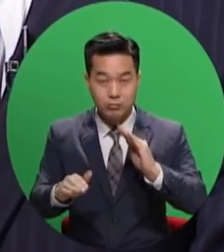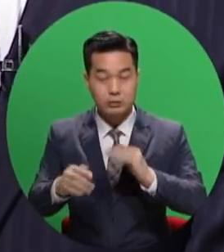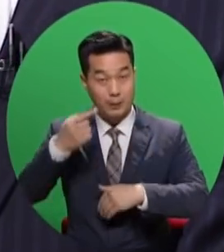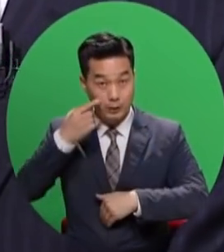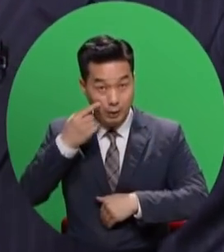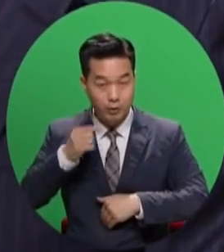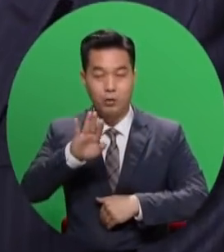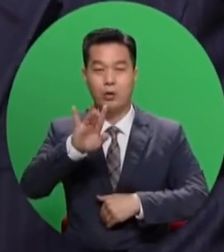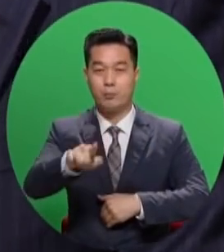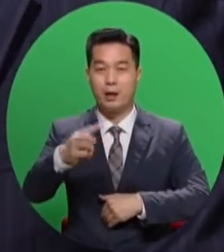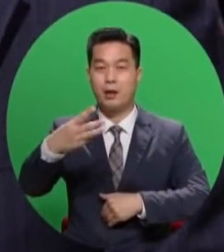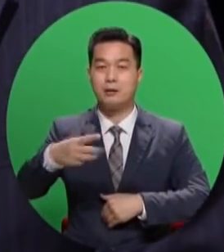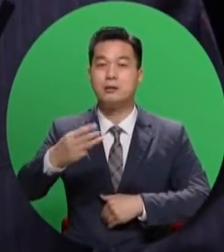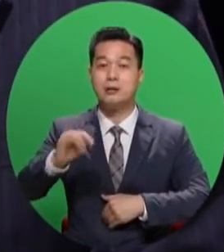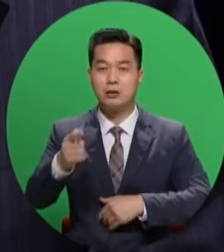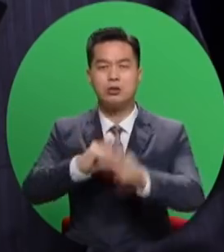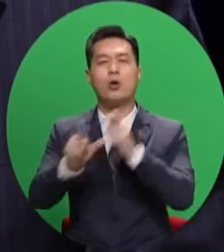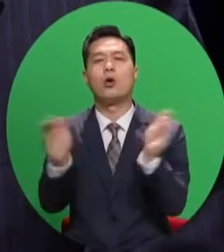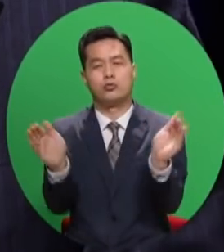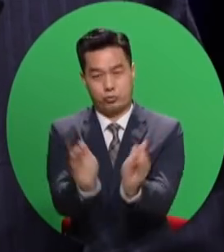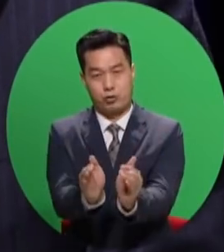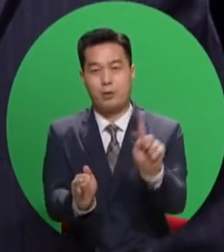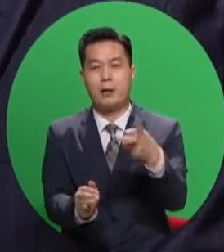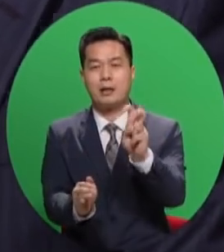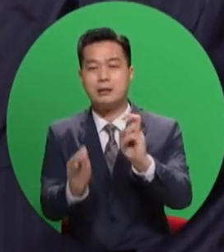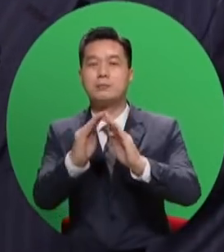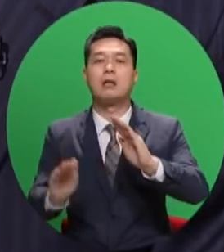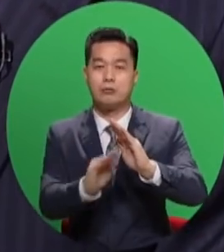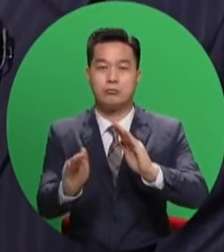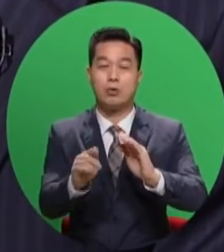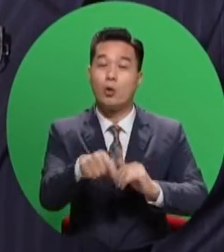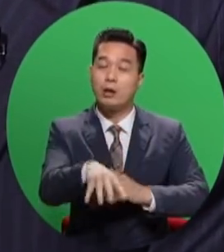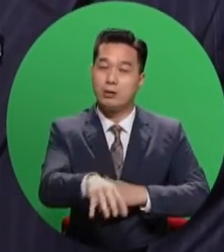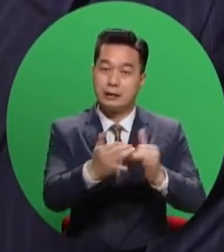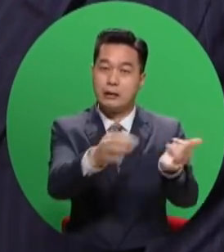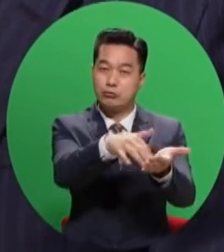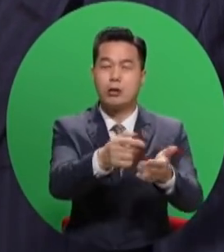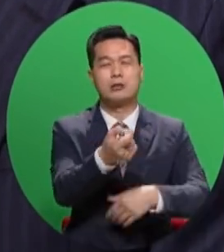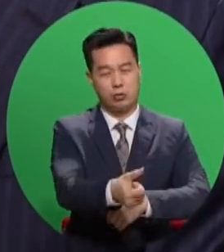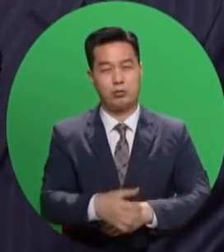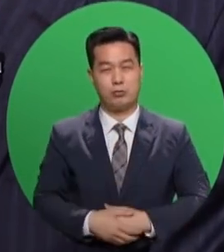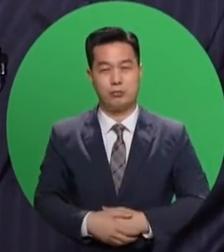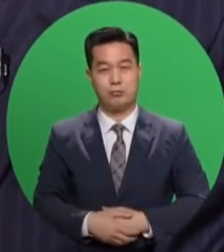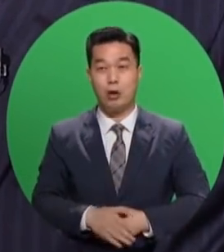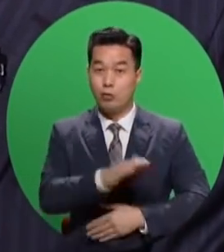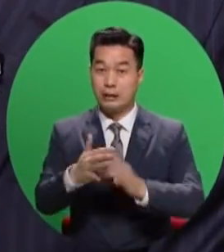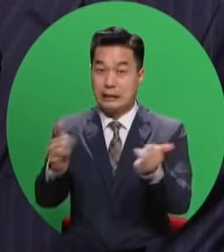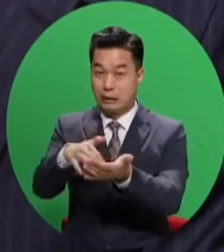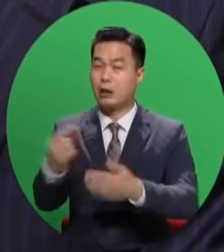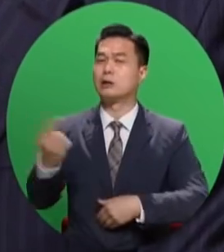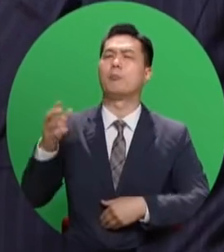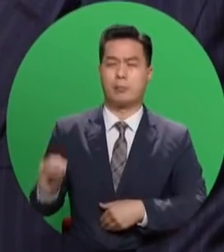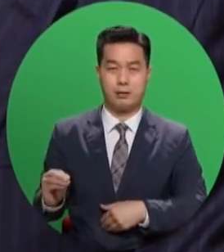4 베를린은 거다 퍼져 워요 120 깍을 선정해서 합니다 베를린은 인구가 적습니다 i 적어도 우리는 인구가 천만